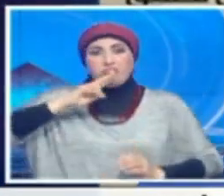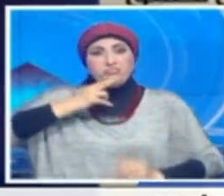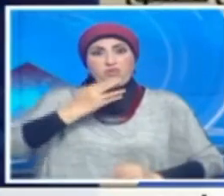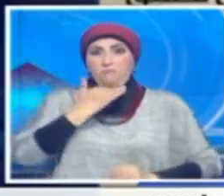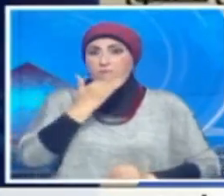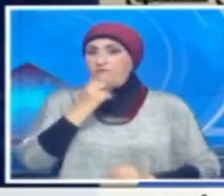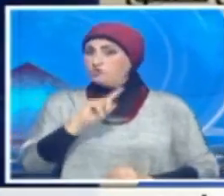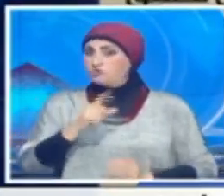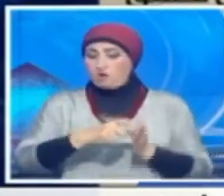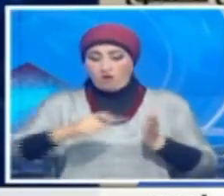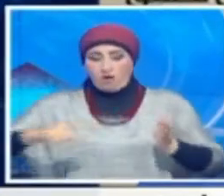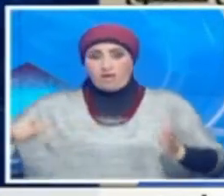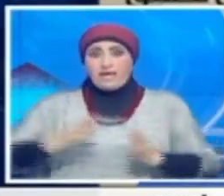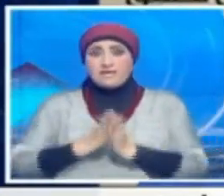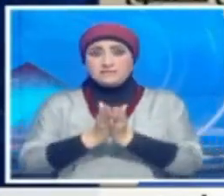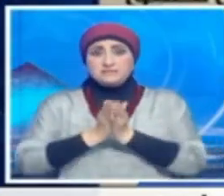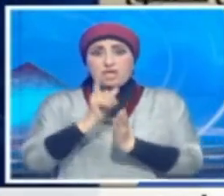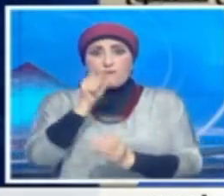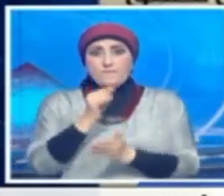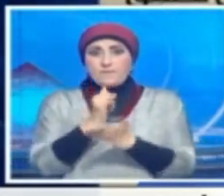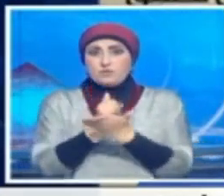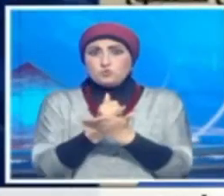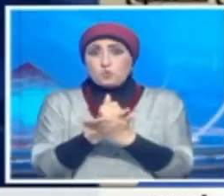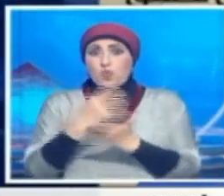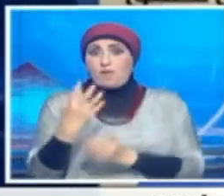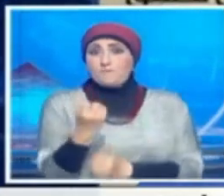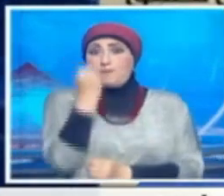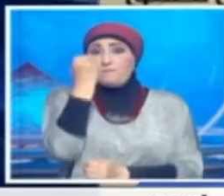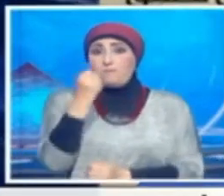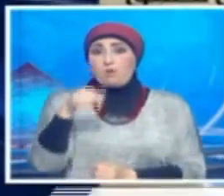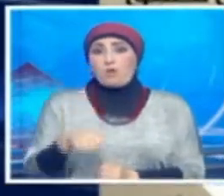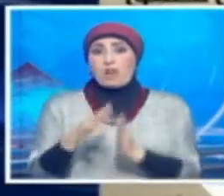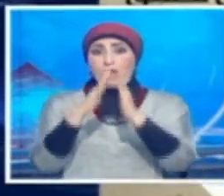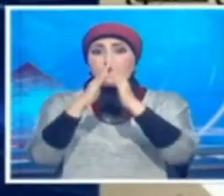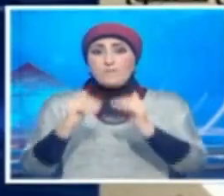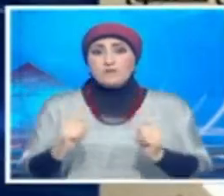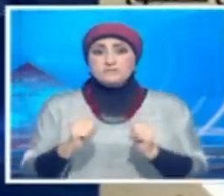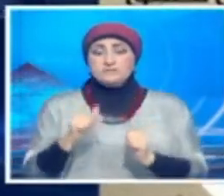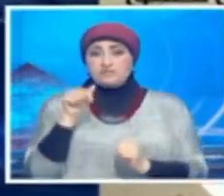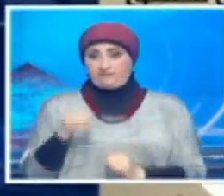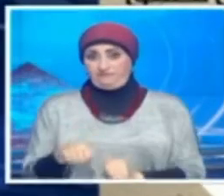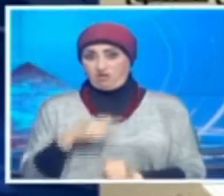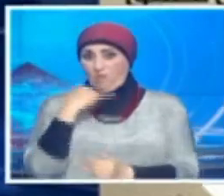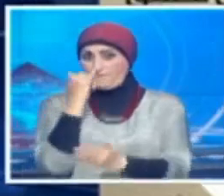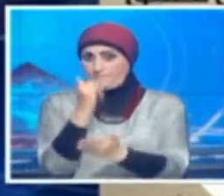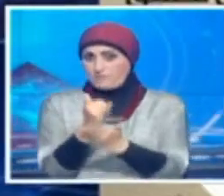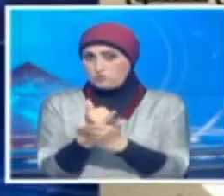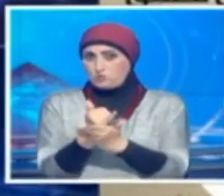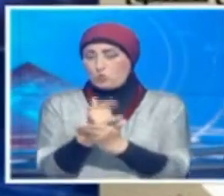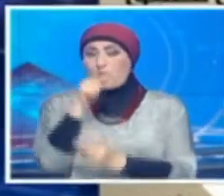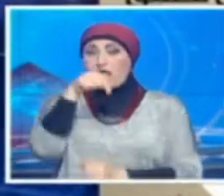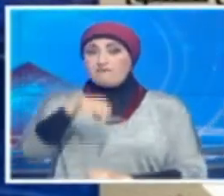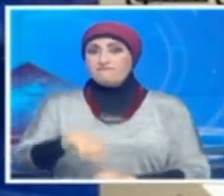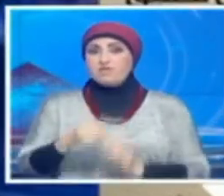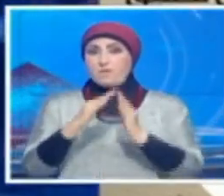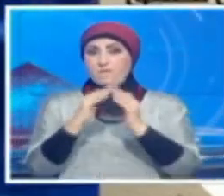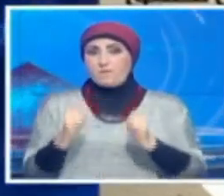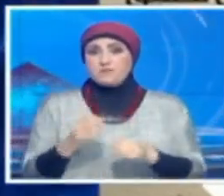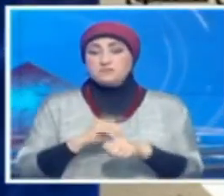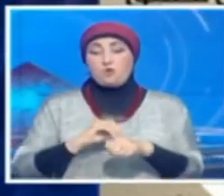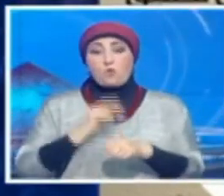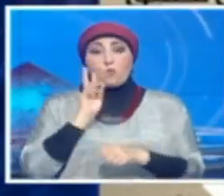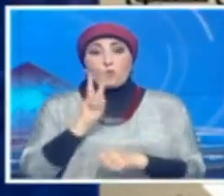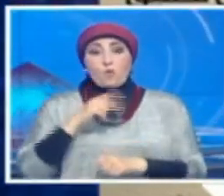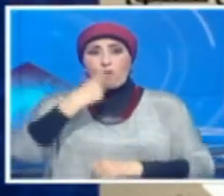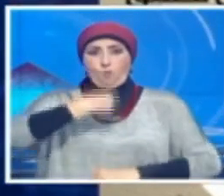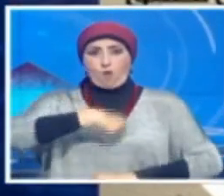أن قناة السويس وإدارتها ستظل مملوكة بالكامل للدولة المصرية وتخضع لسيادتها، كما